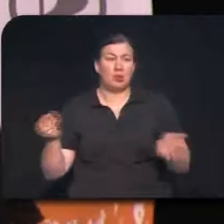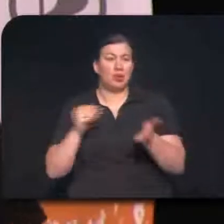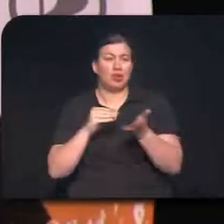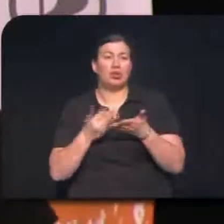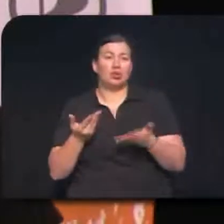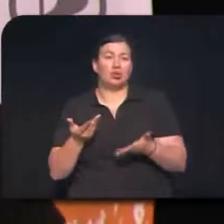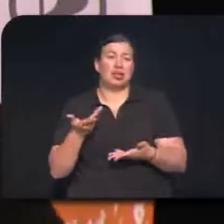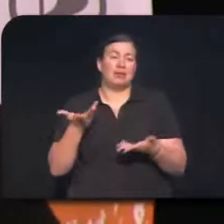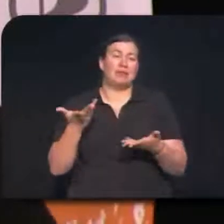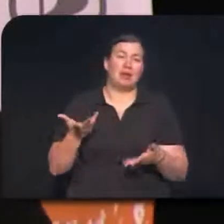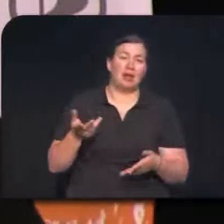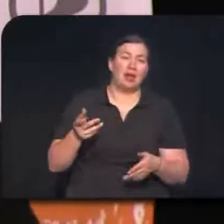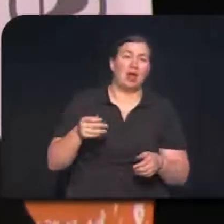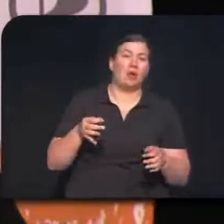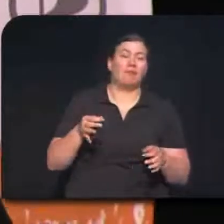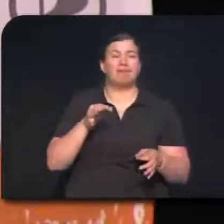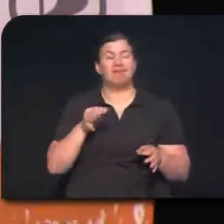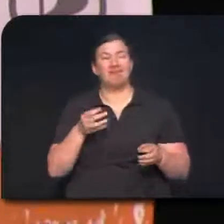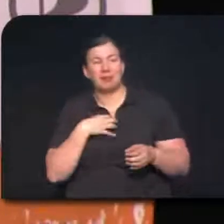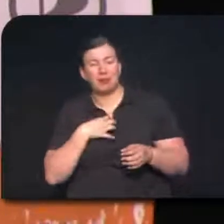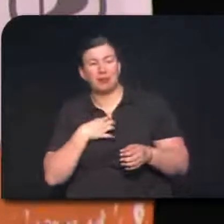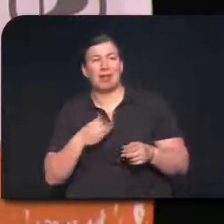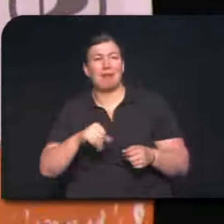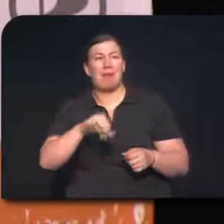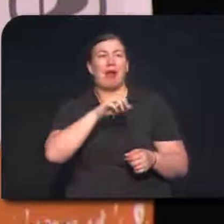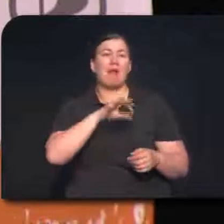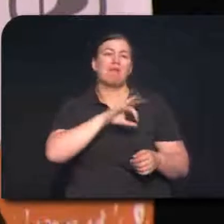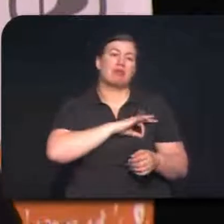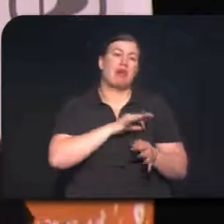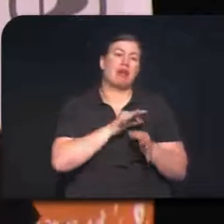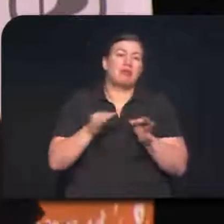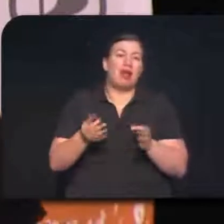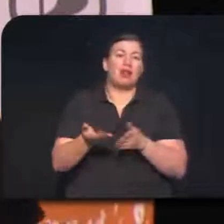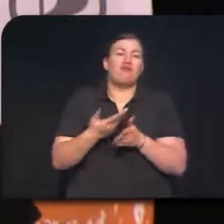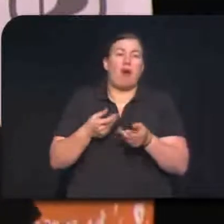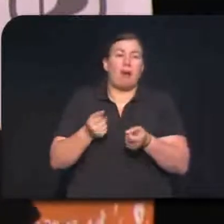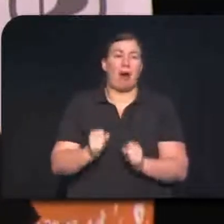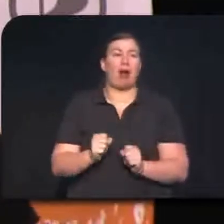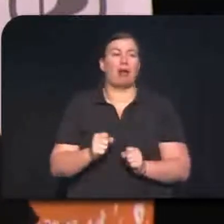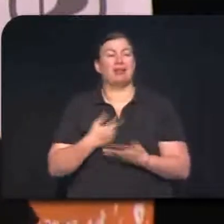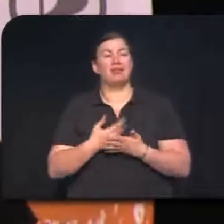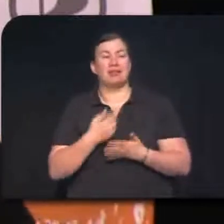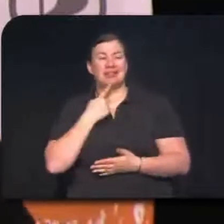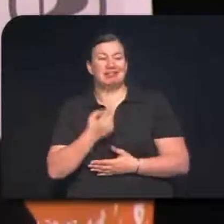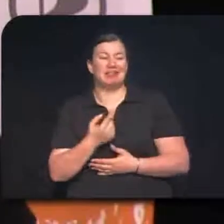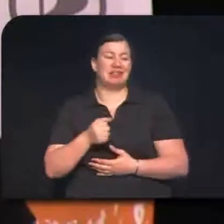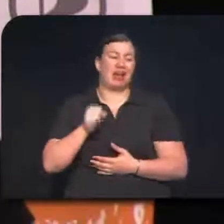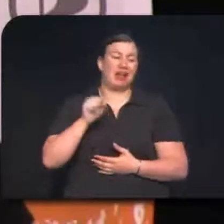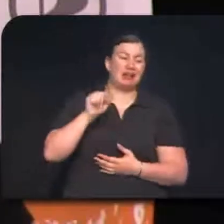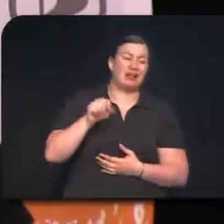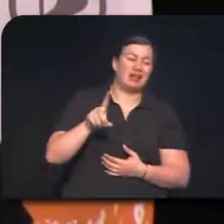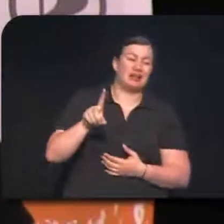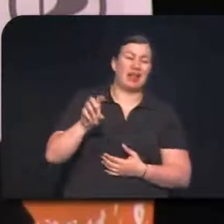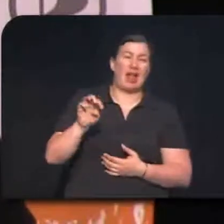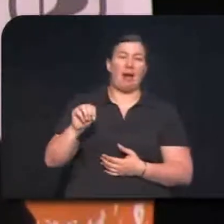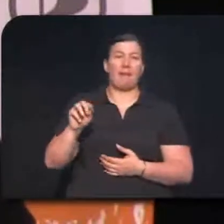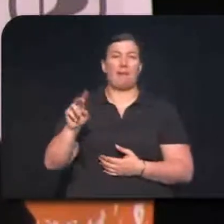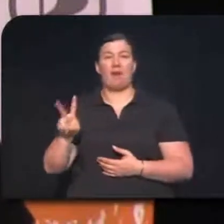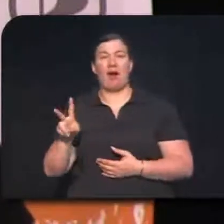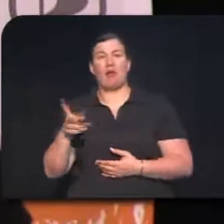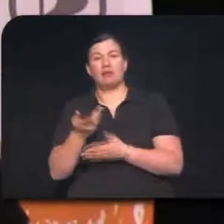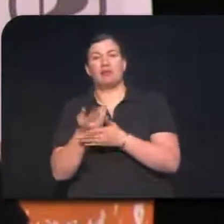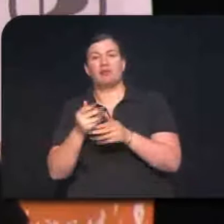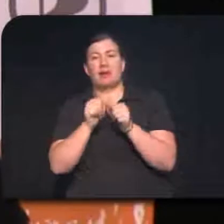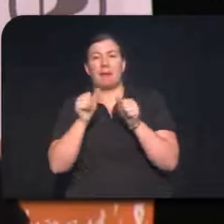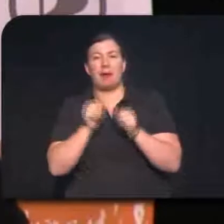Parteitags Vorbehalt wie wir das gelöst haben wir haben gesagt die erste MV ist eine Form des Parteitages und dazu sind